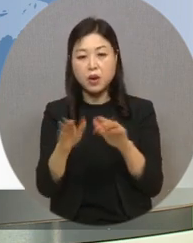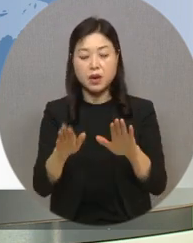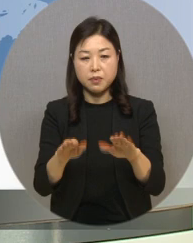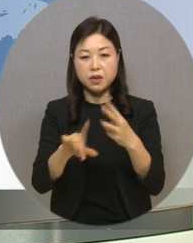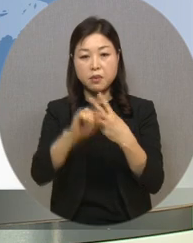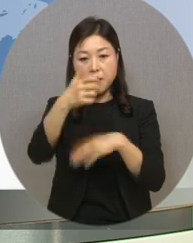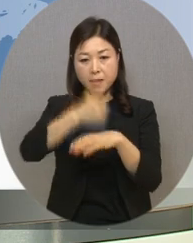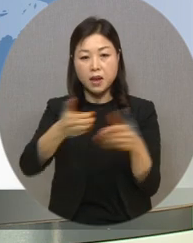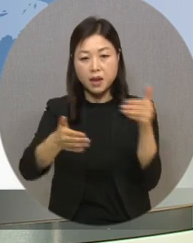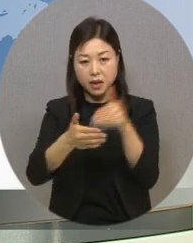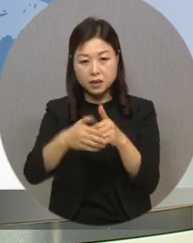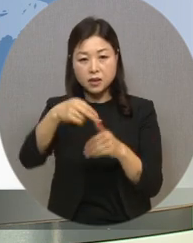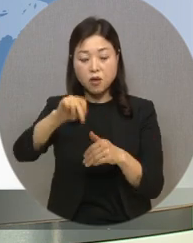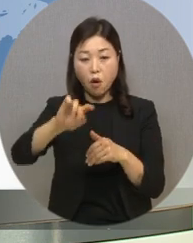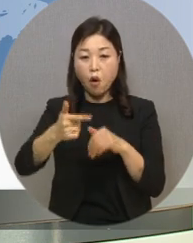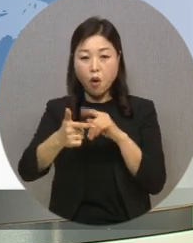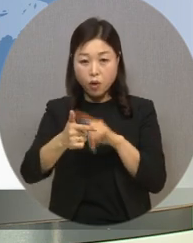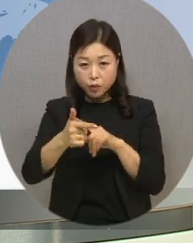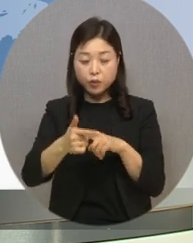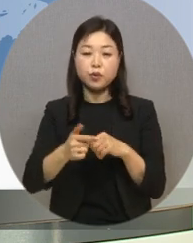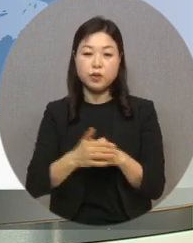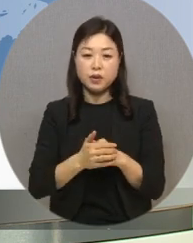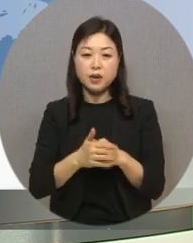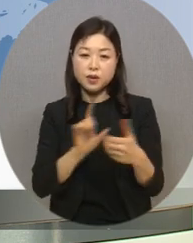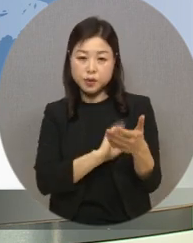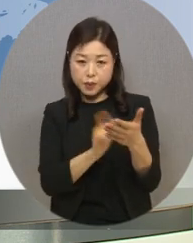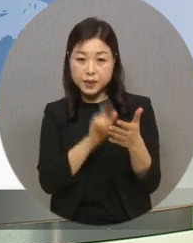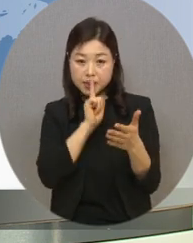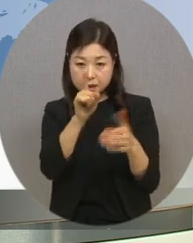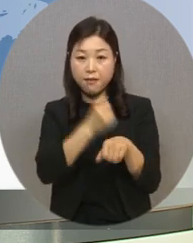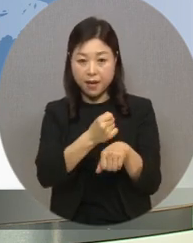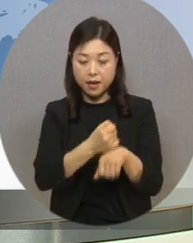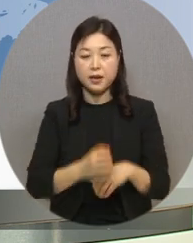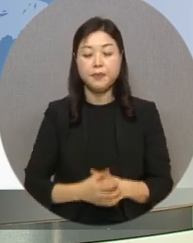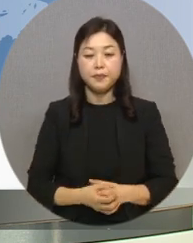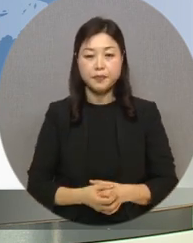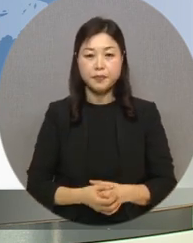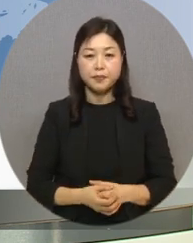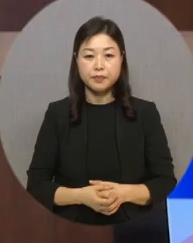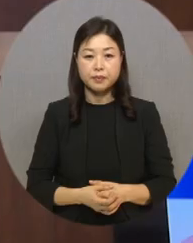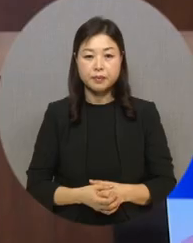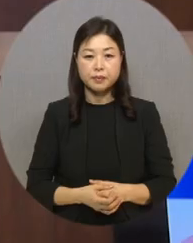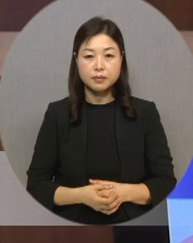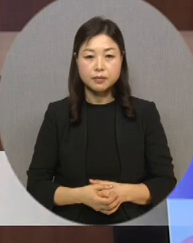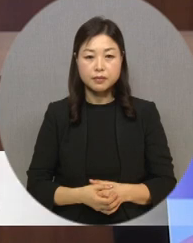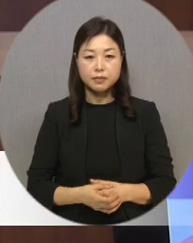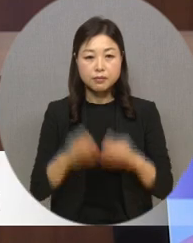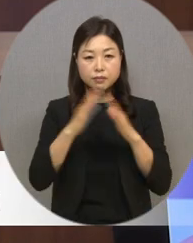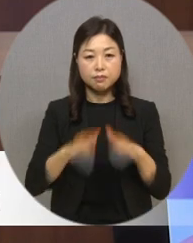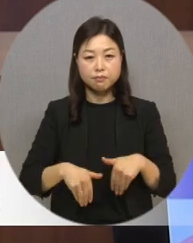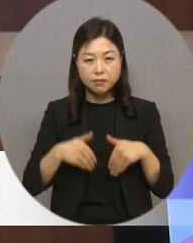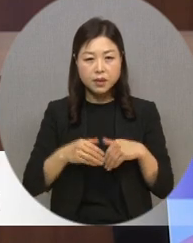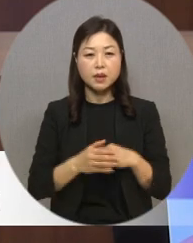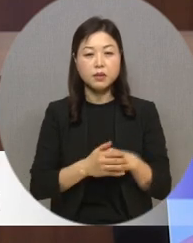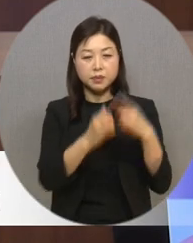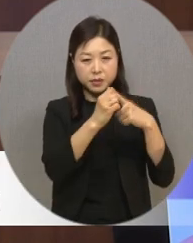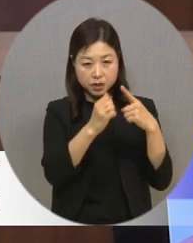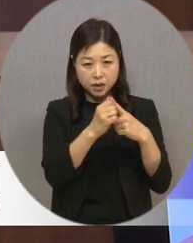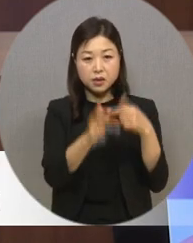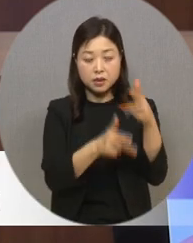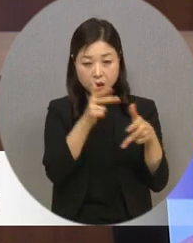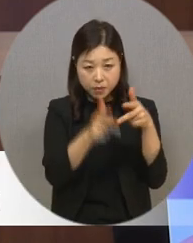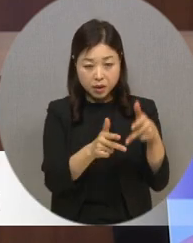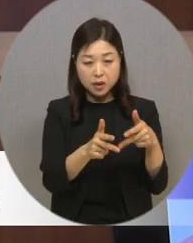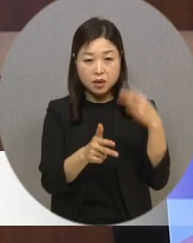말까지 서훈 신청을 한다는 계획입니다 이서희 기자입니다 전남도는 지난 1단계 사업을